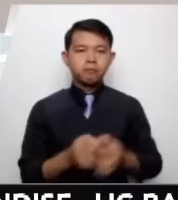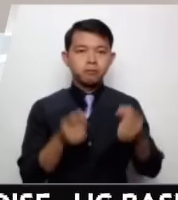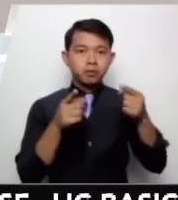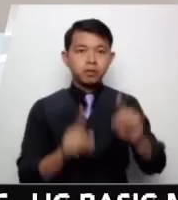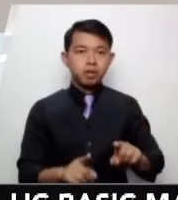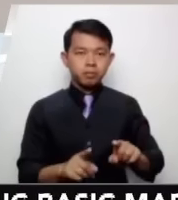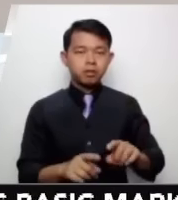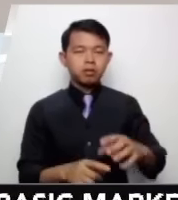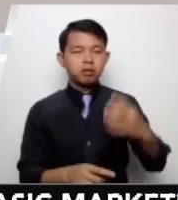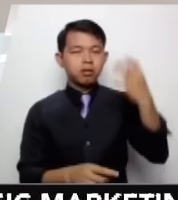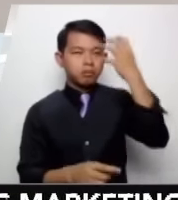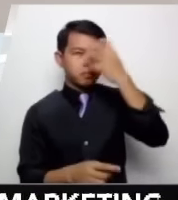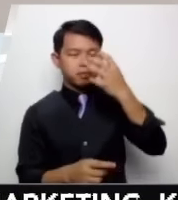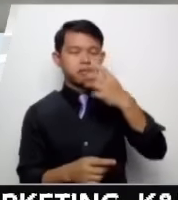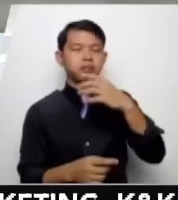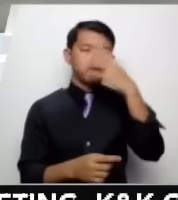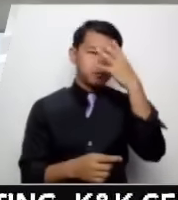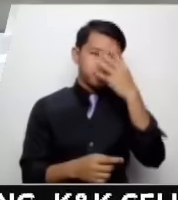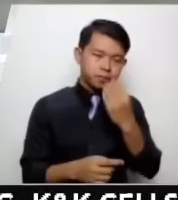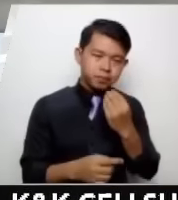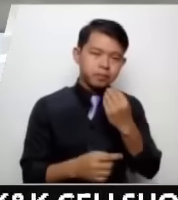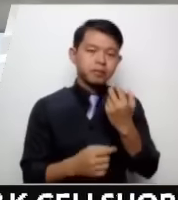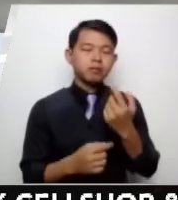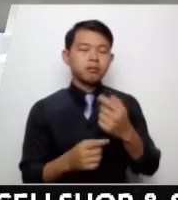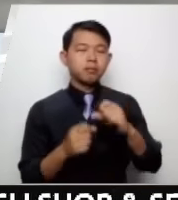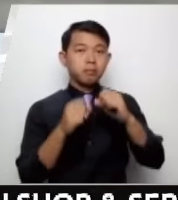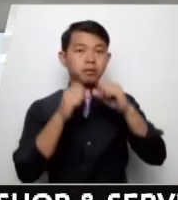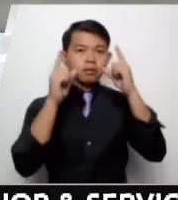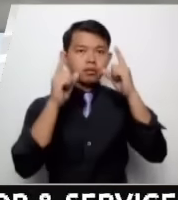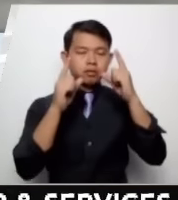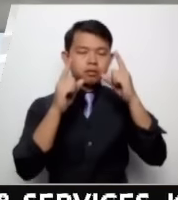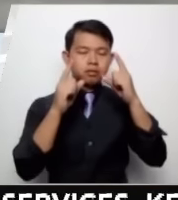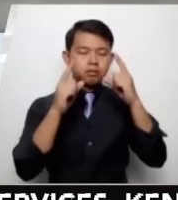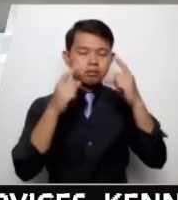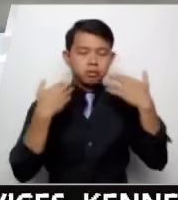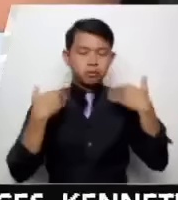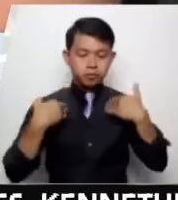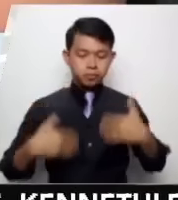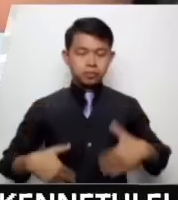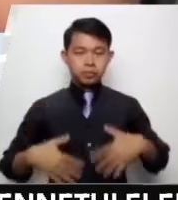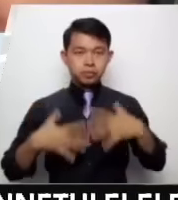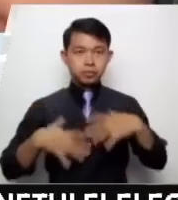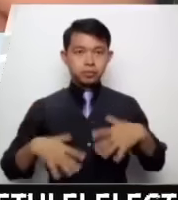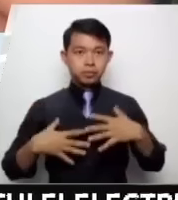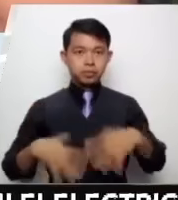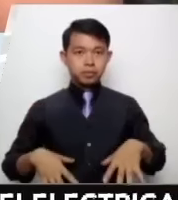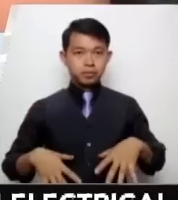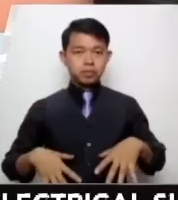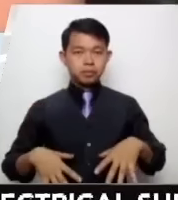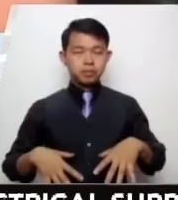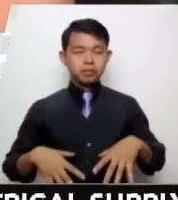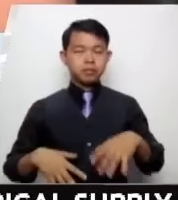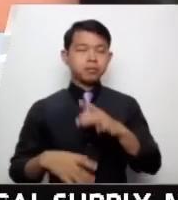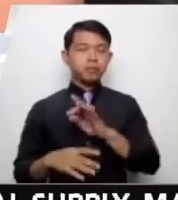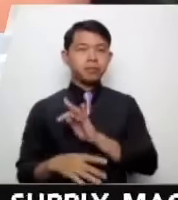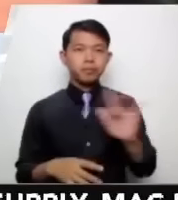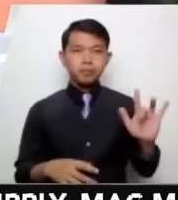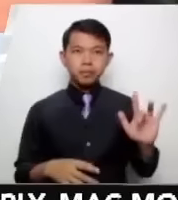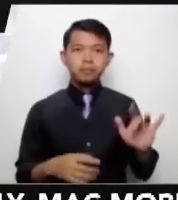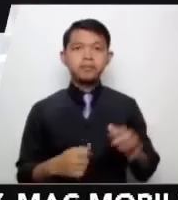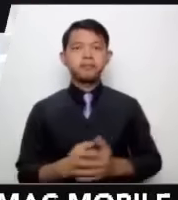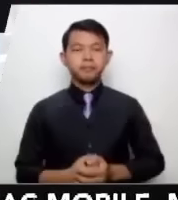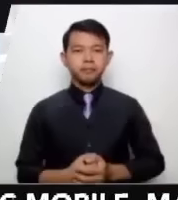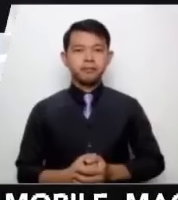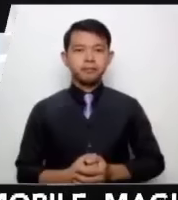nakatulog. Pag-gising niya, yung pants niya, nakababa na. Isinumbong daw ng biktima sa nanay niya ang